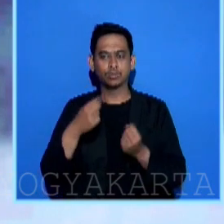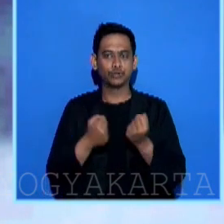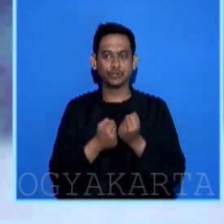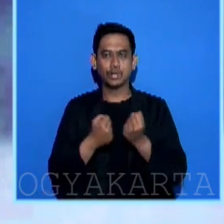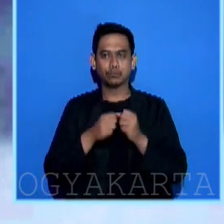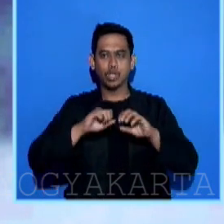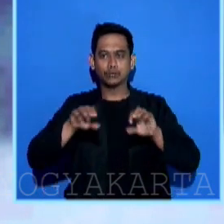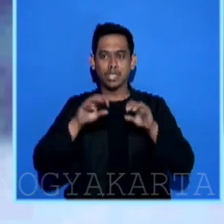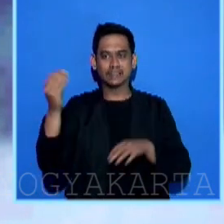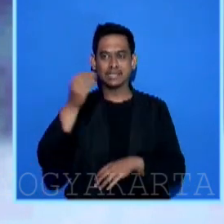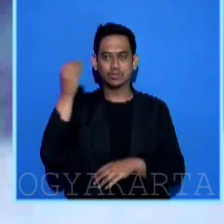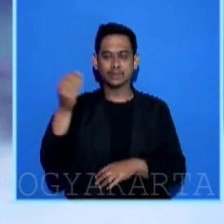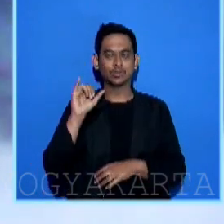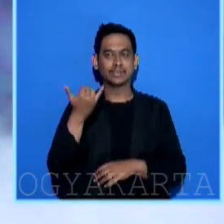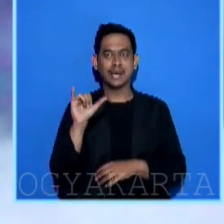promosi